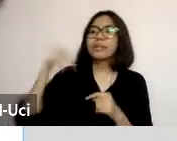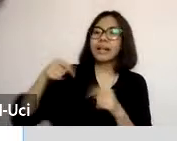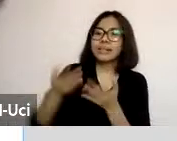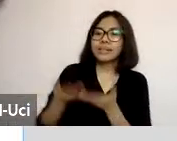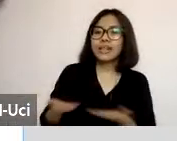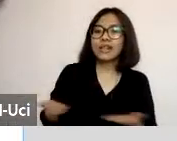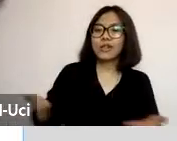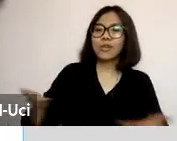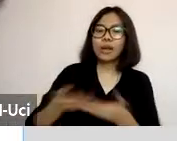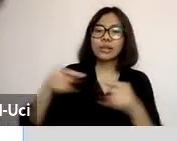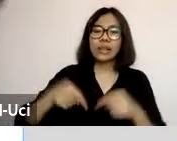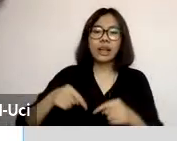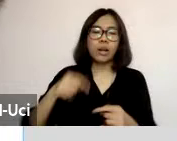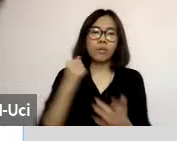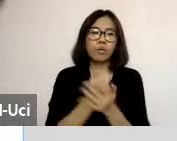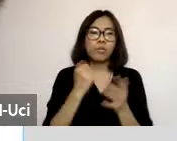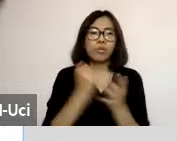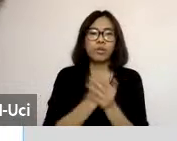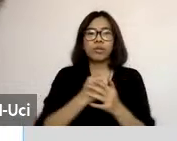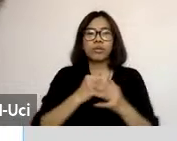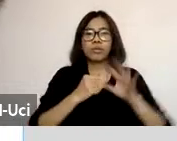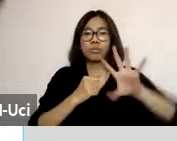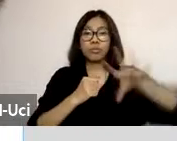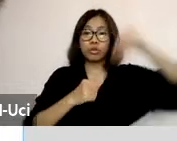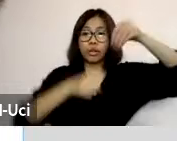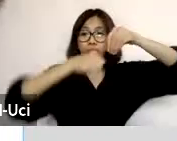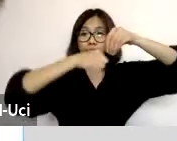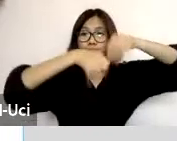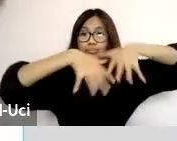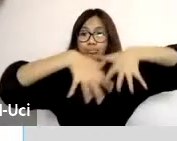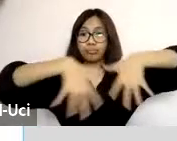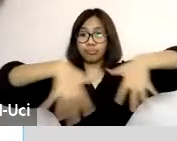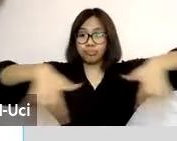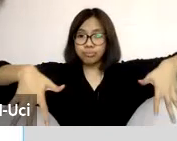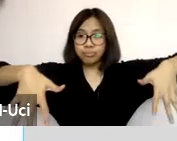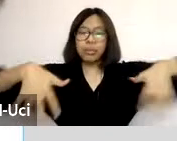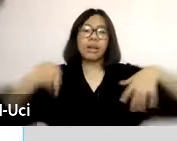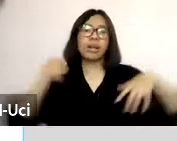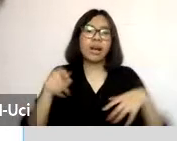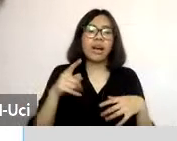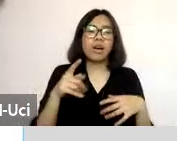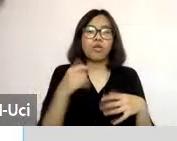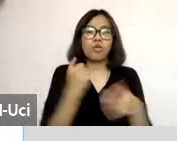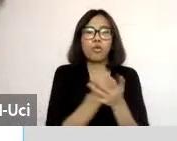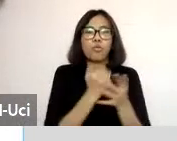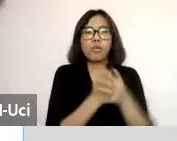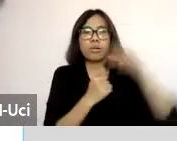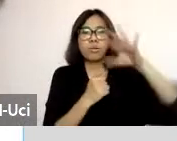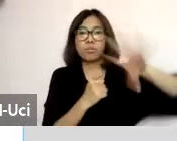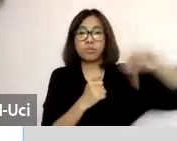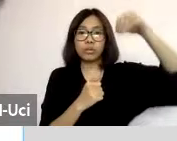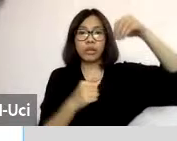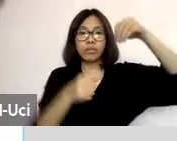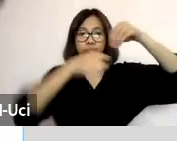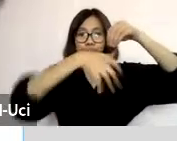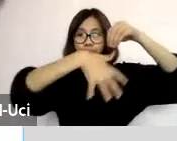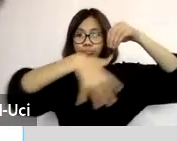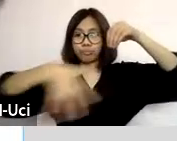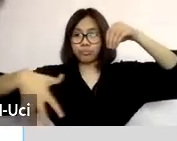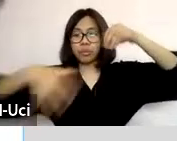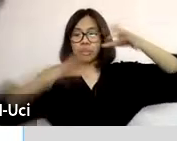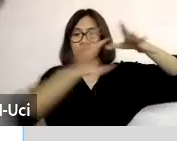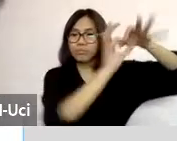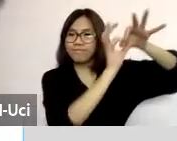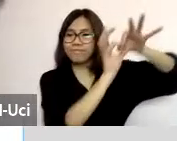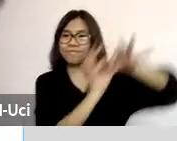yang sangat decentralized dalam tanda kutip ya ini barangkali membangun sebuah interkoneksi yang dengan dengan mereka akan sangat bagus